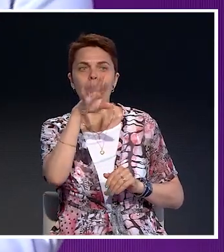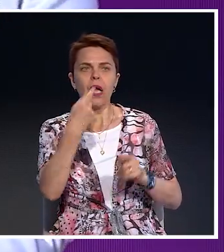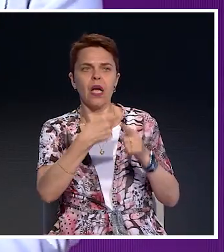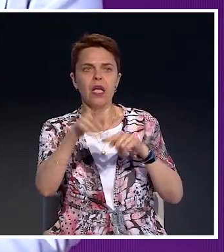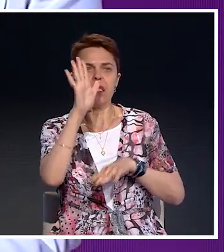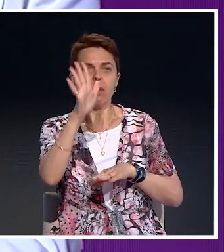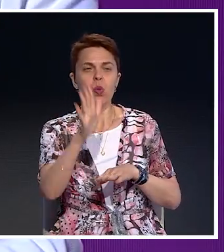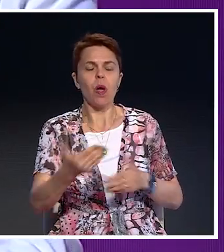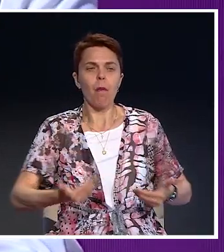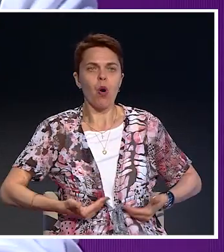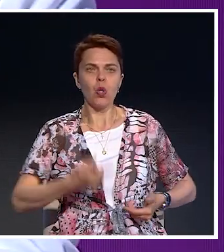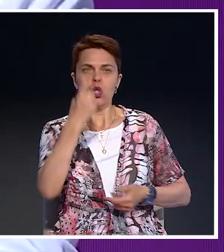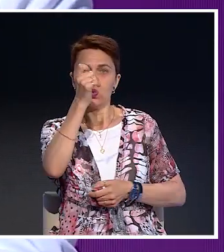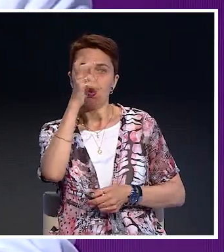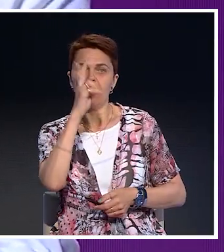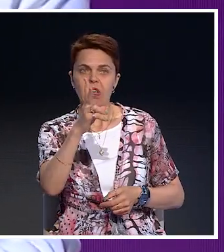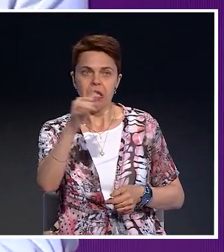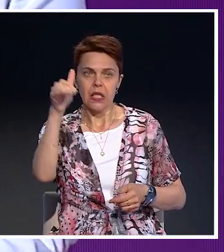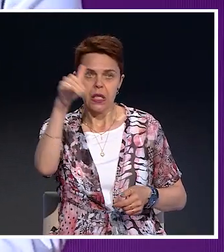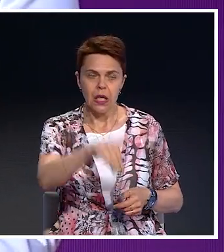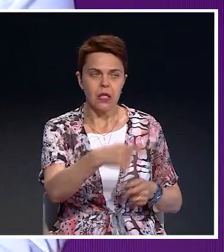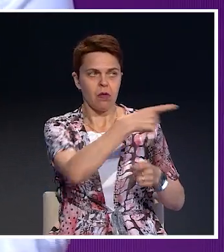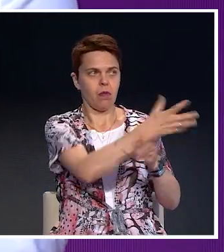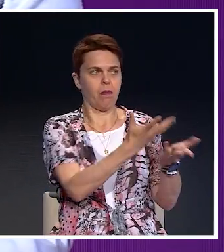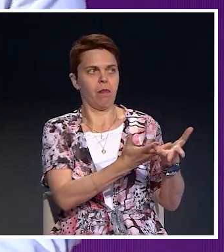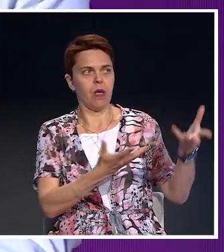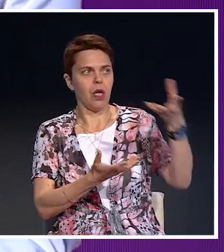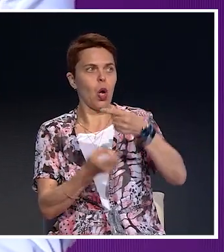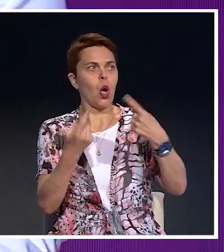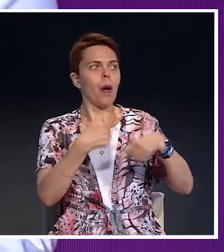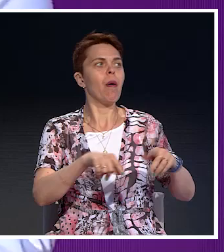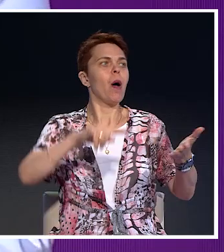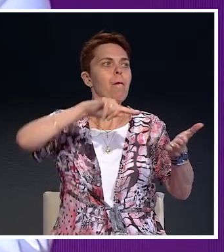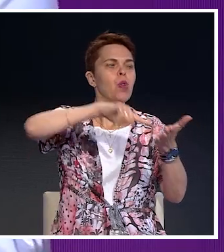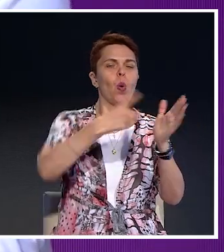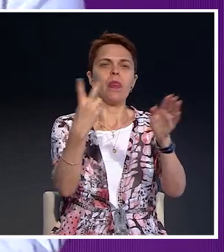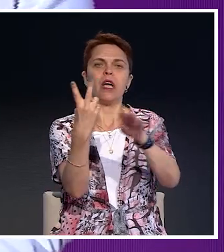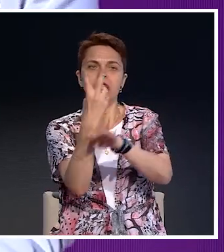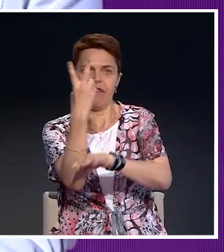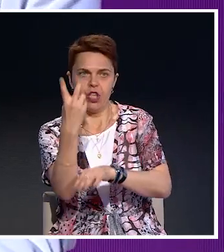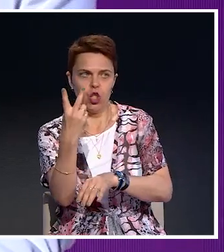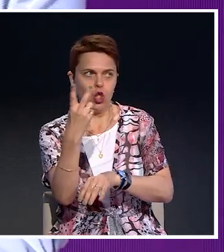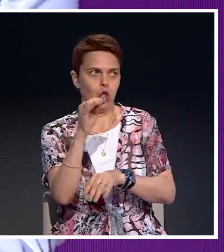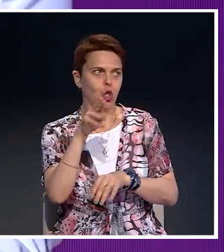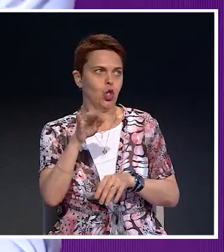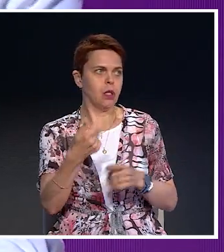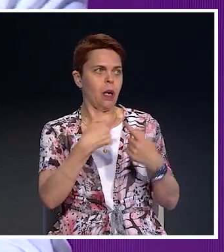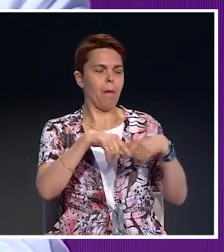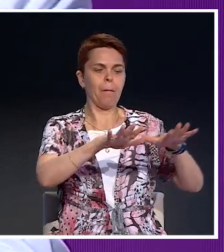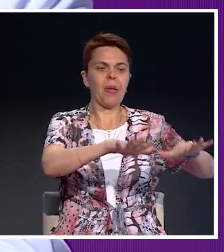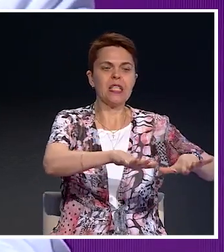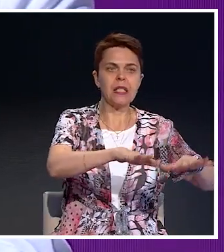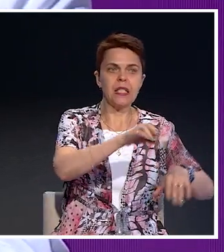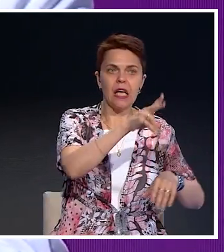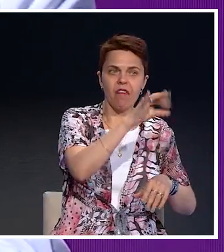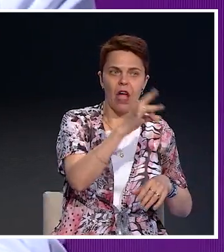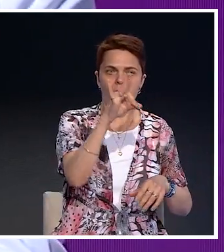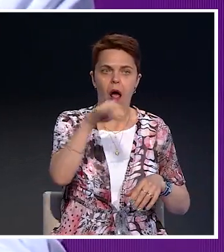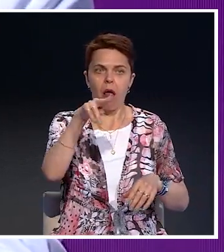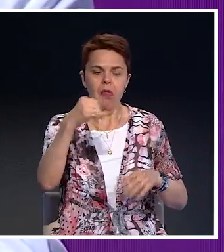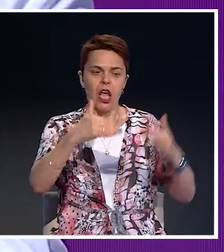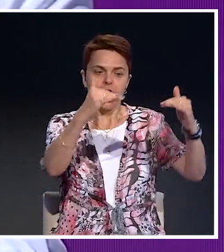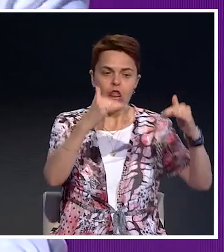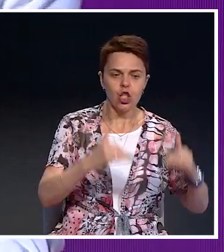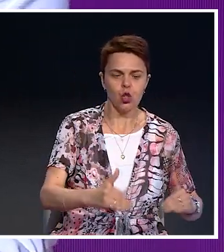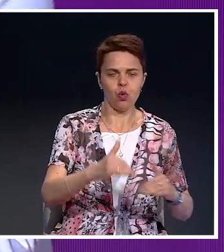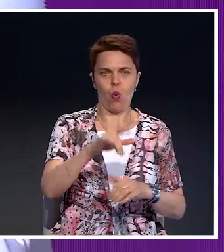в громаді проживає 120 тисяч виборців, то ця сума множиться вдвічі. І якщо говоримо про місцеві ради